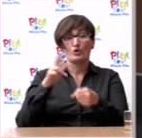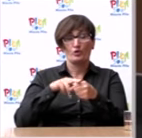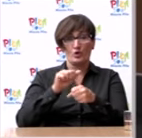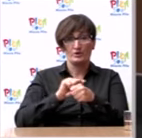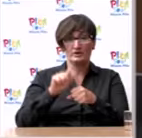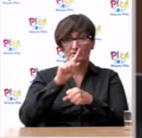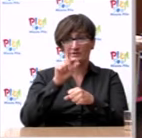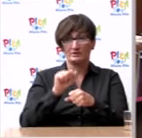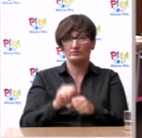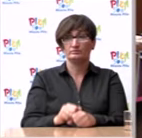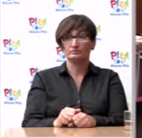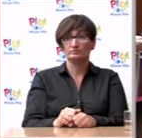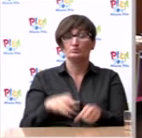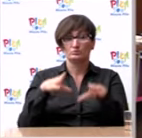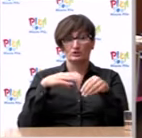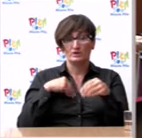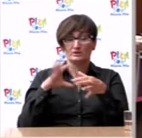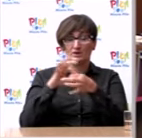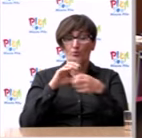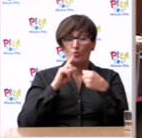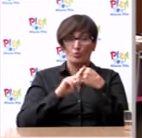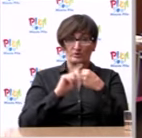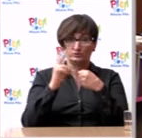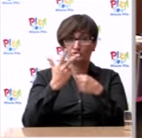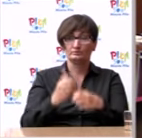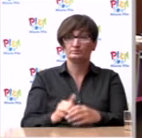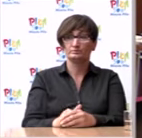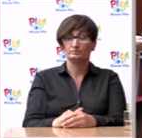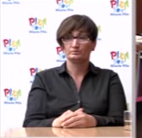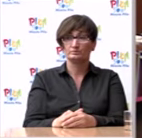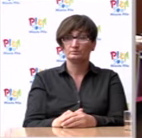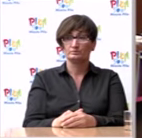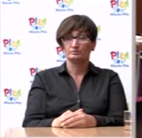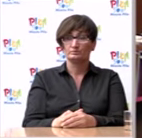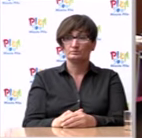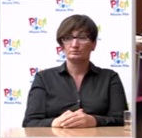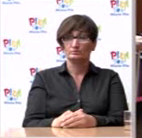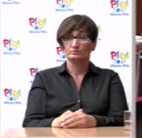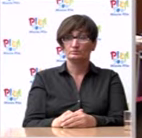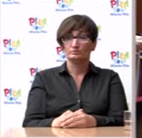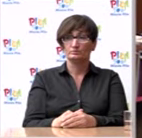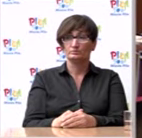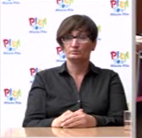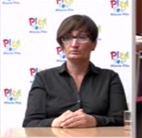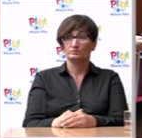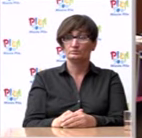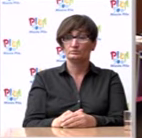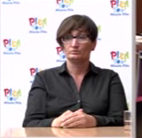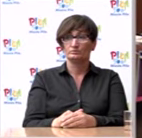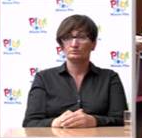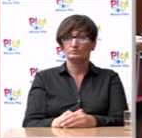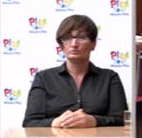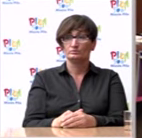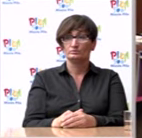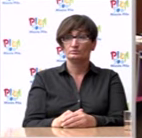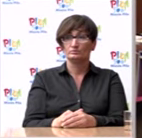jest za przyjęciem załącznika nr 3 do tej uchwały? Proszę o podniesienie ręki i naciśnięcie przycisku. Dziękuję. Kto jest przeciw? Dziękuję.